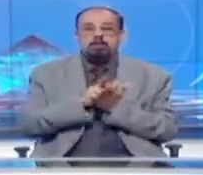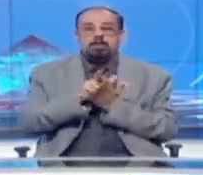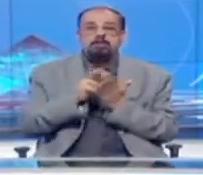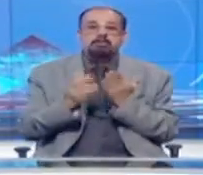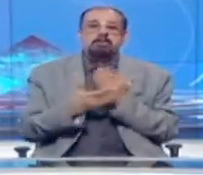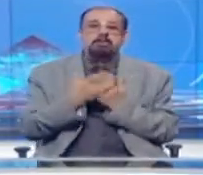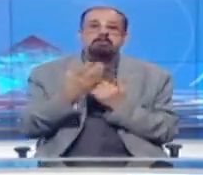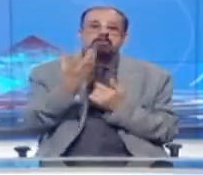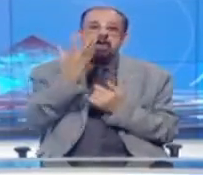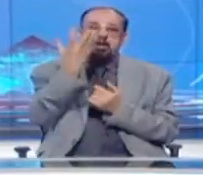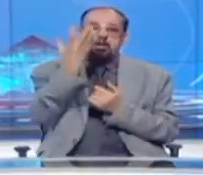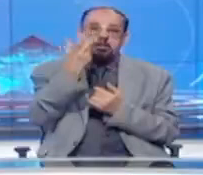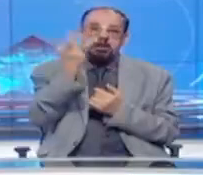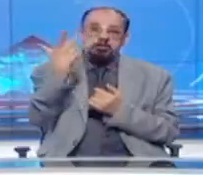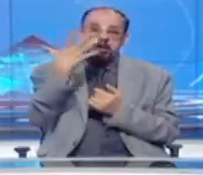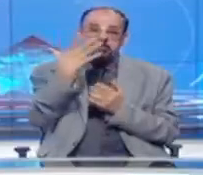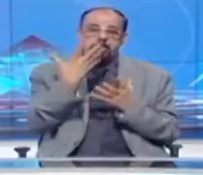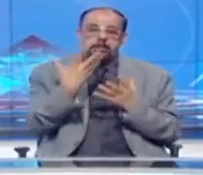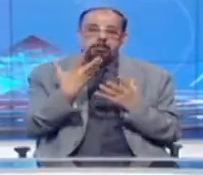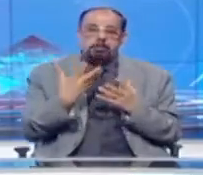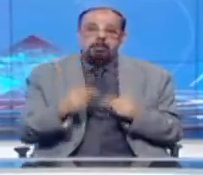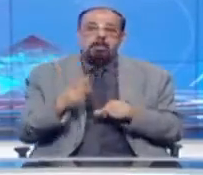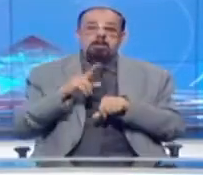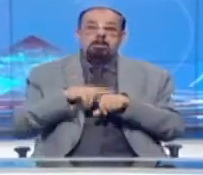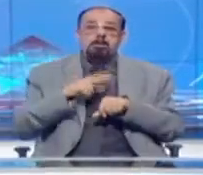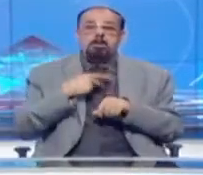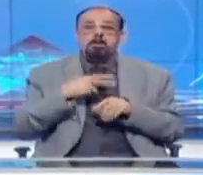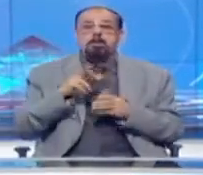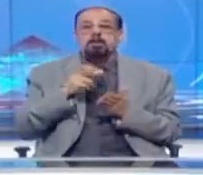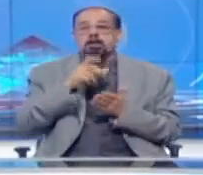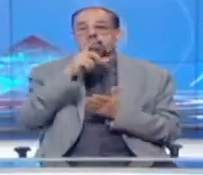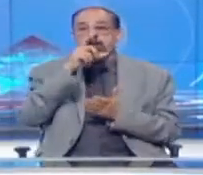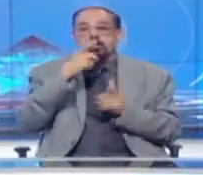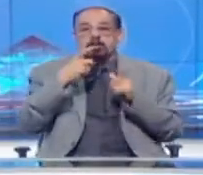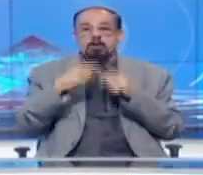غروب الشمس في شهر رمضان، فظن أهل القاهرة